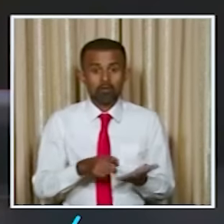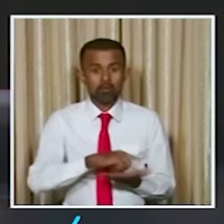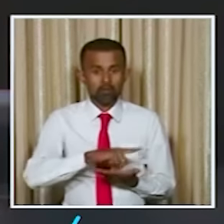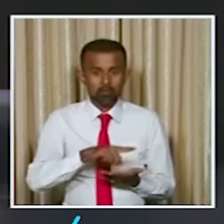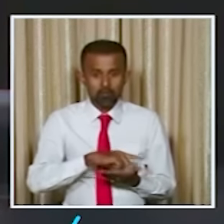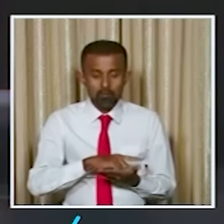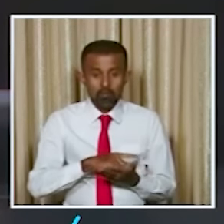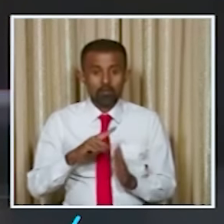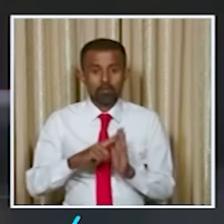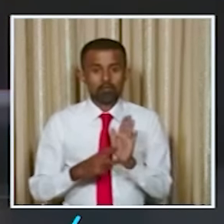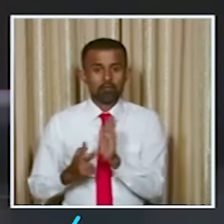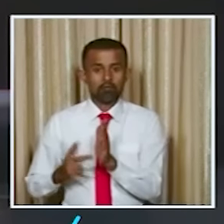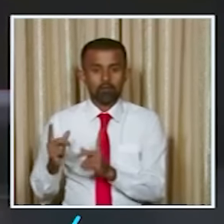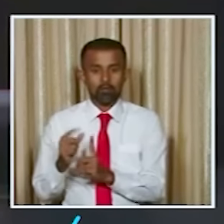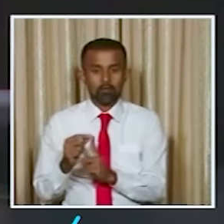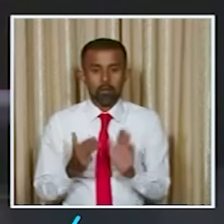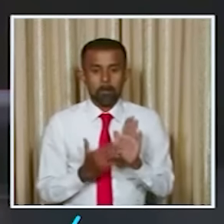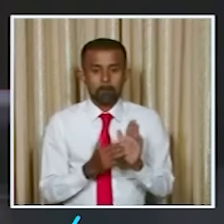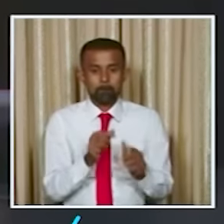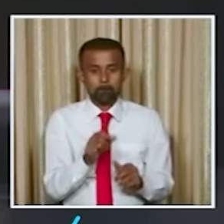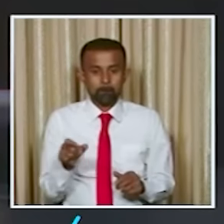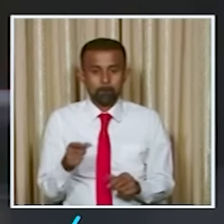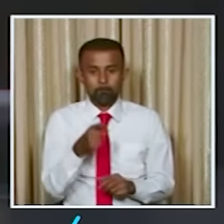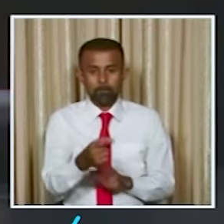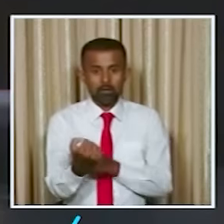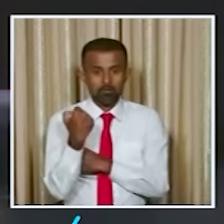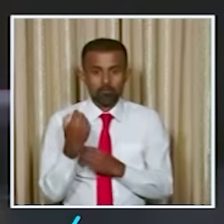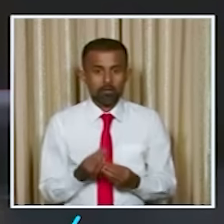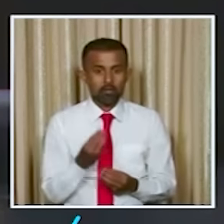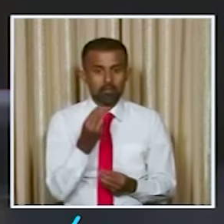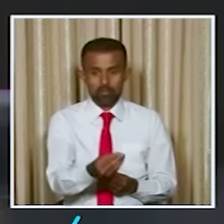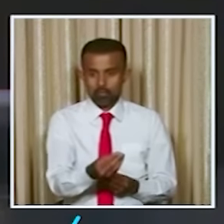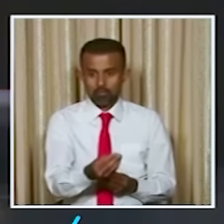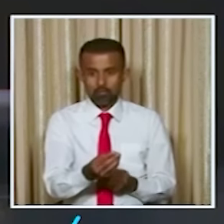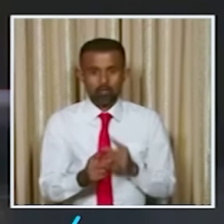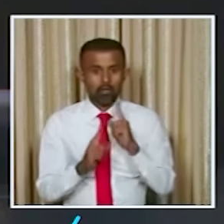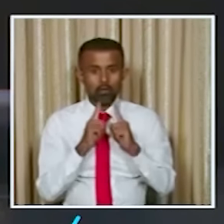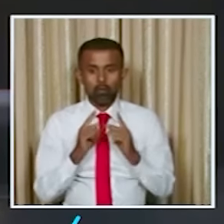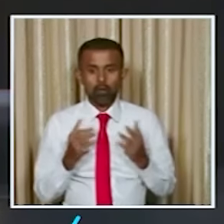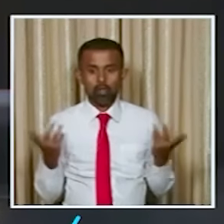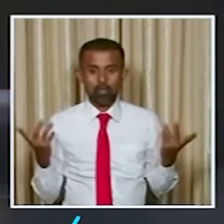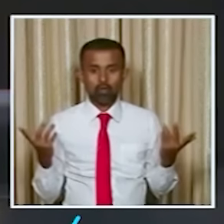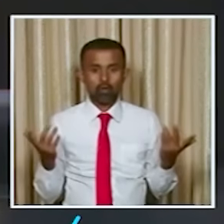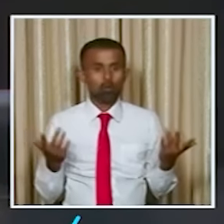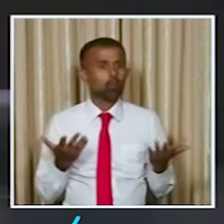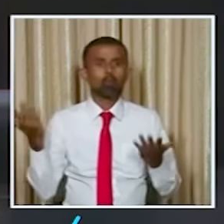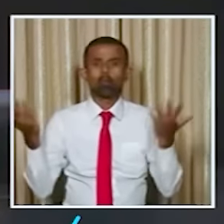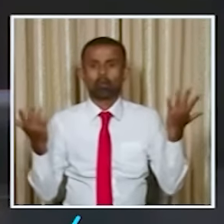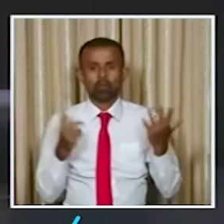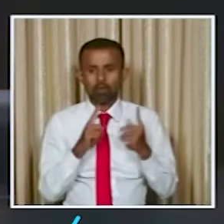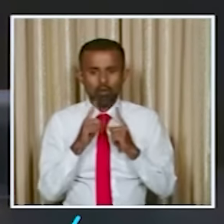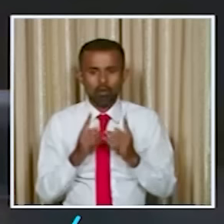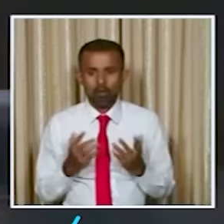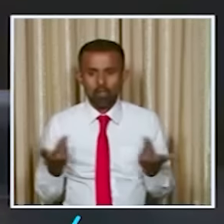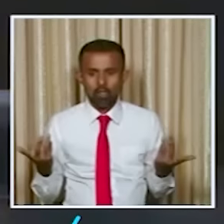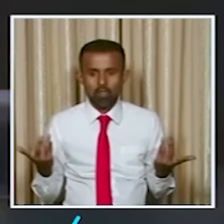හෝ ජනතා විමුක්ති පෙරමුණේ සමාජිකයන්ට බලය දෙනවා කියන එකක් ගැන කතා කරේ නැහැ. කොහෙවත් කතා කරලා නෑ. ඒක